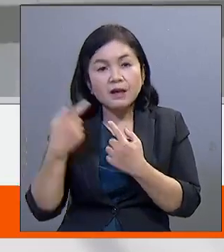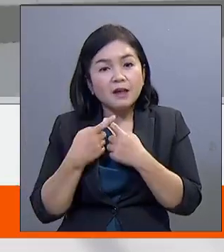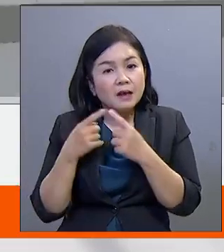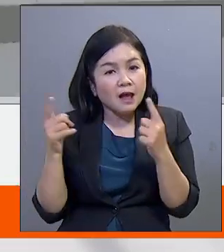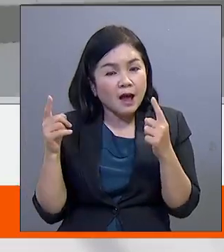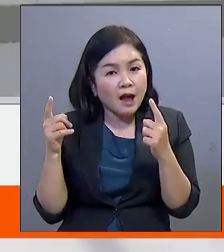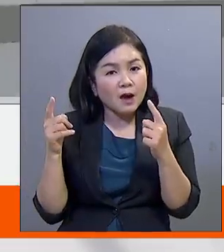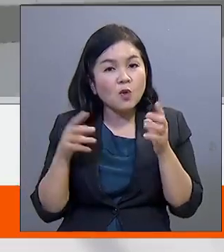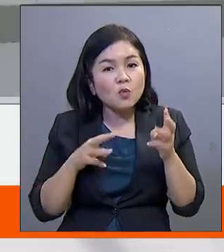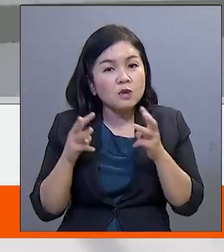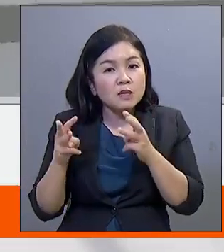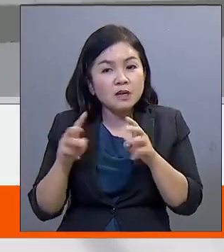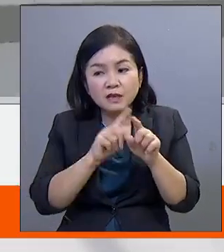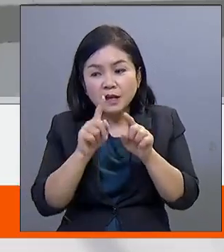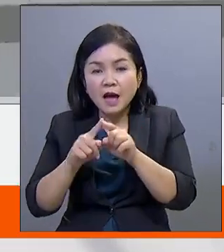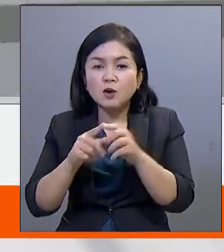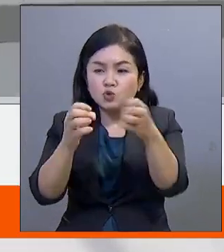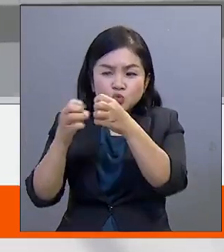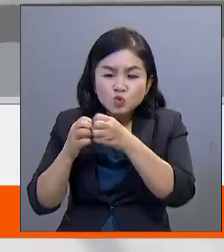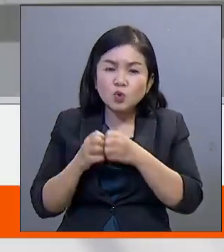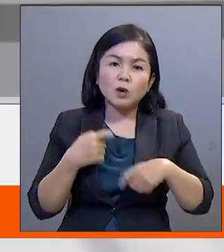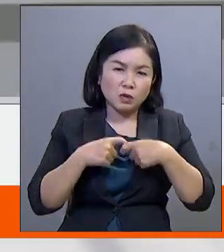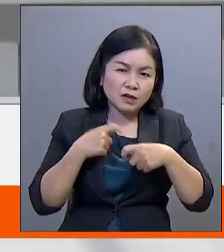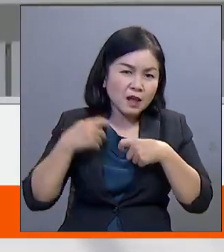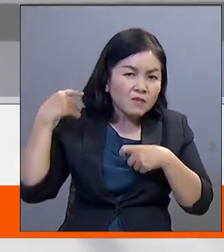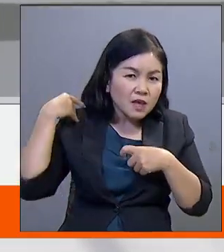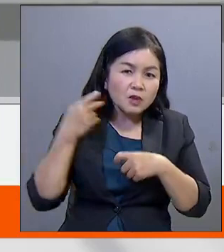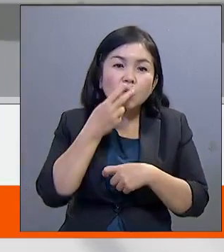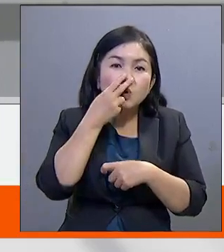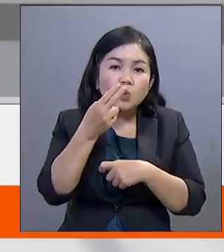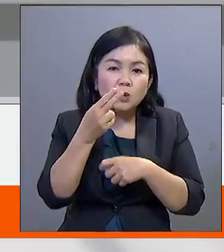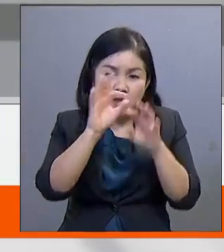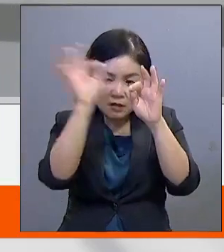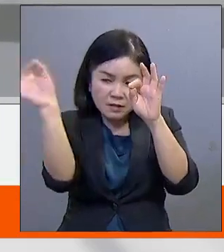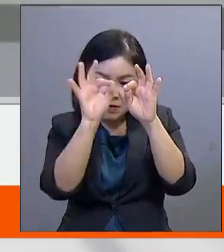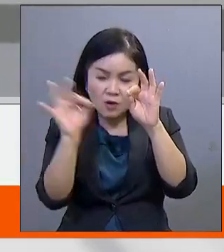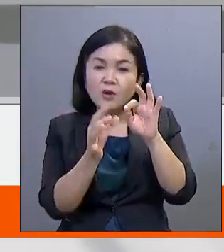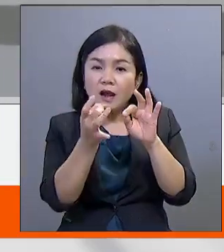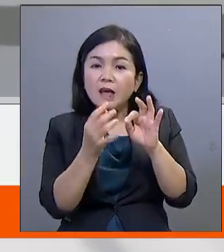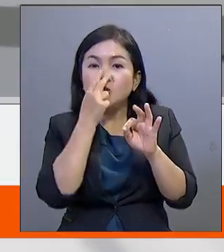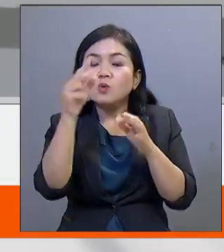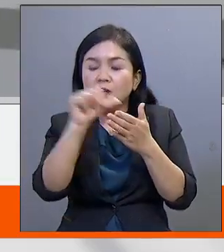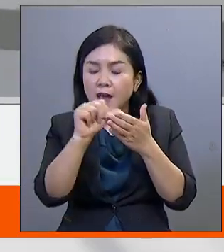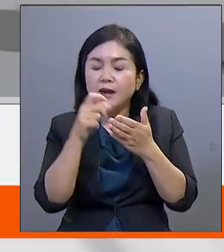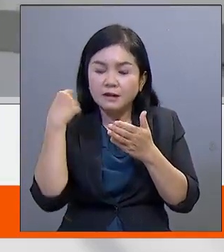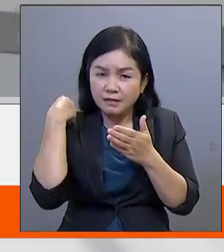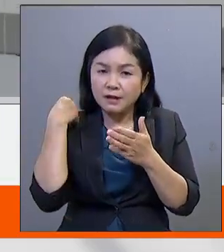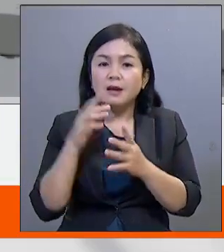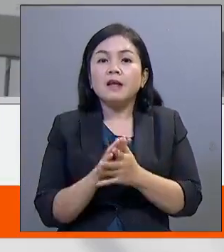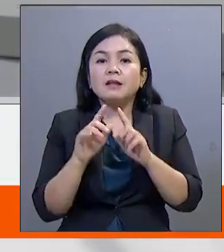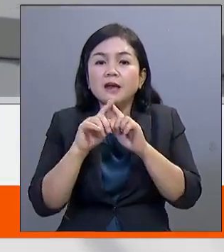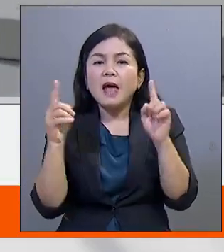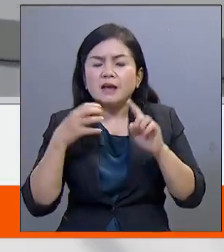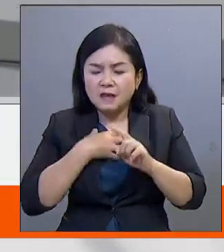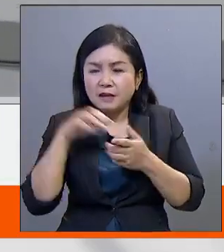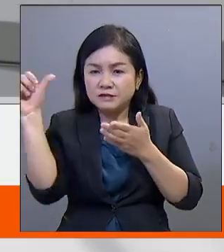คิดจะแ